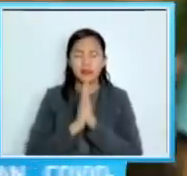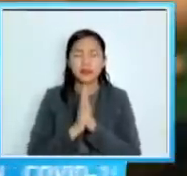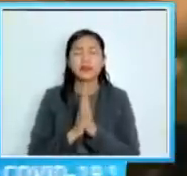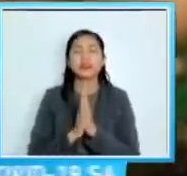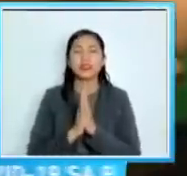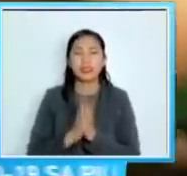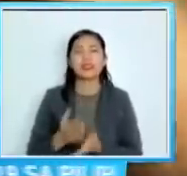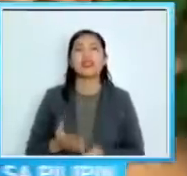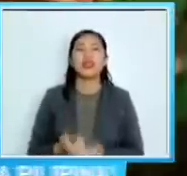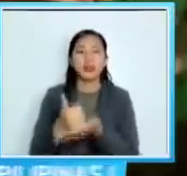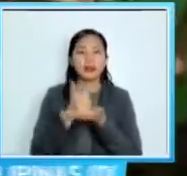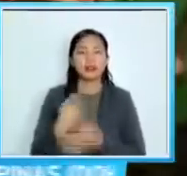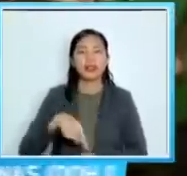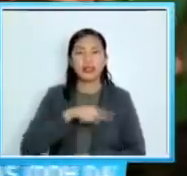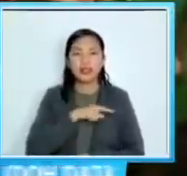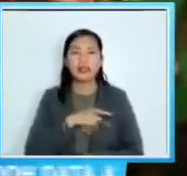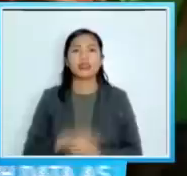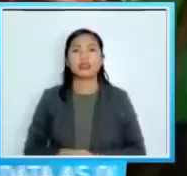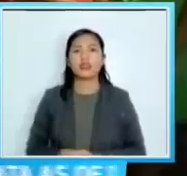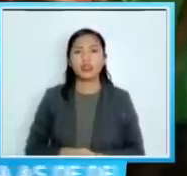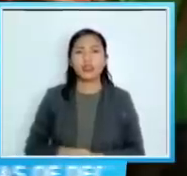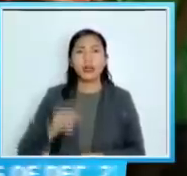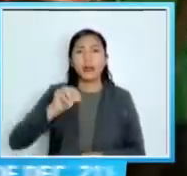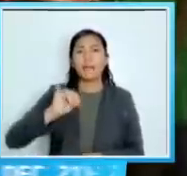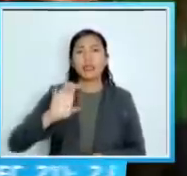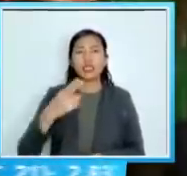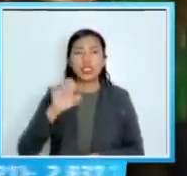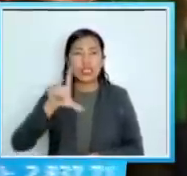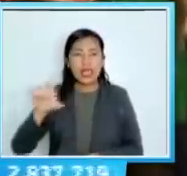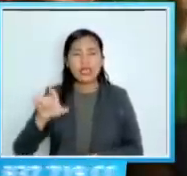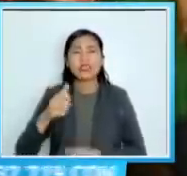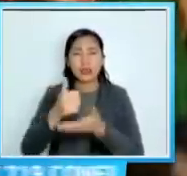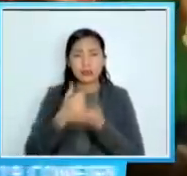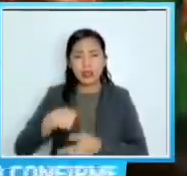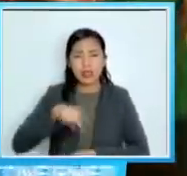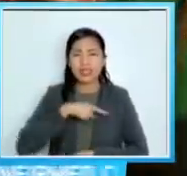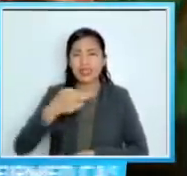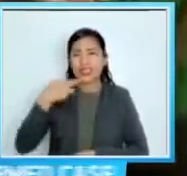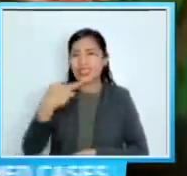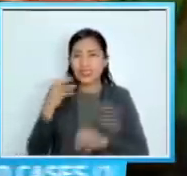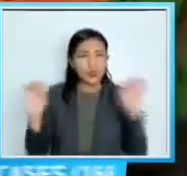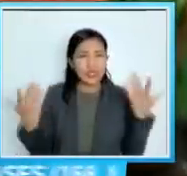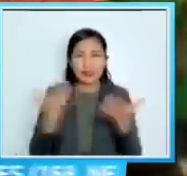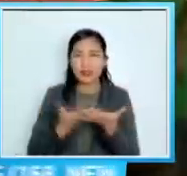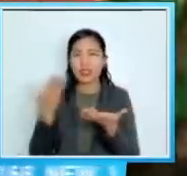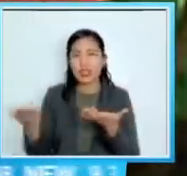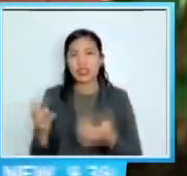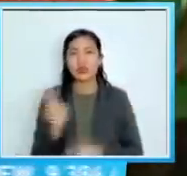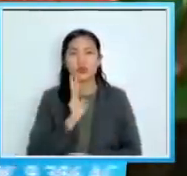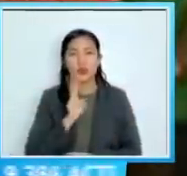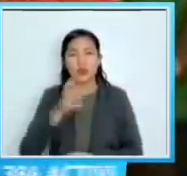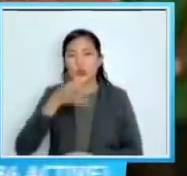Michelle, tulungan mo kami kasi pati bigas, wala na kaming mabibili dito. Tubig. Sana